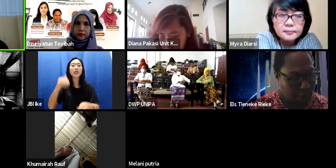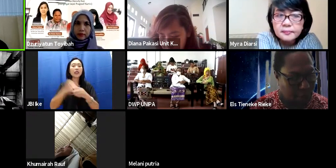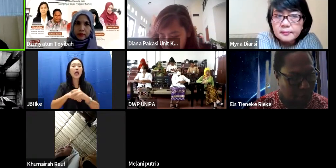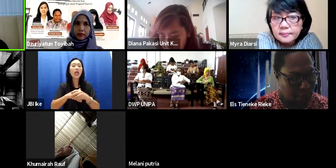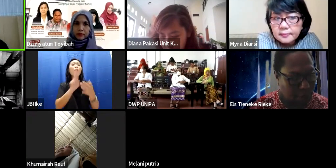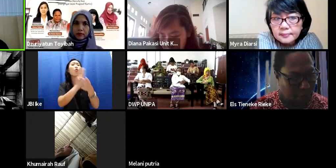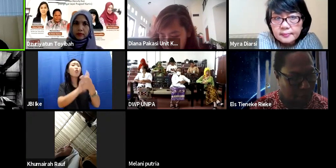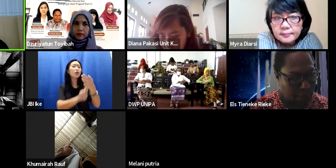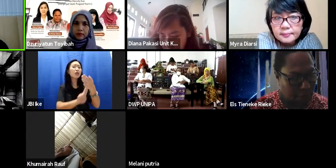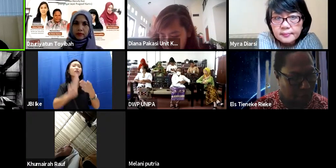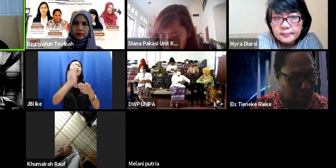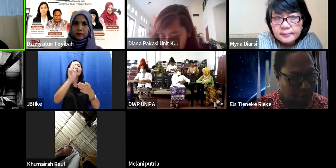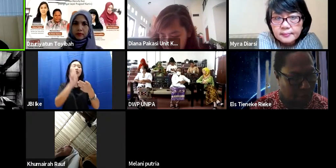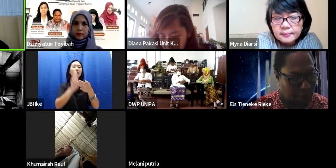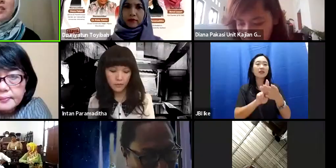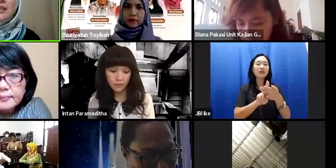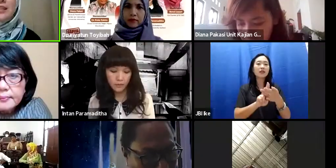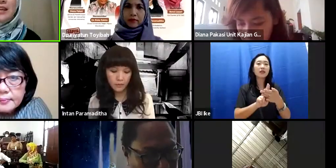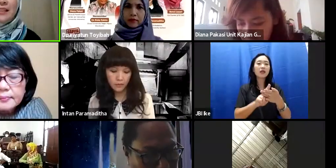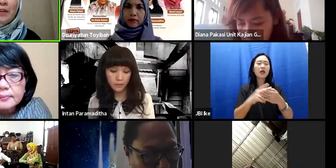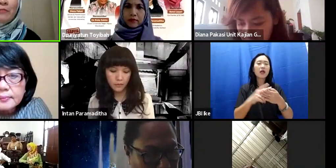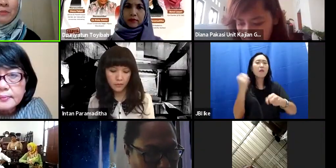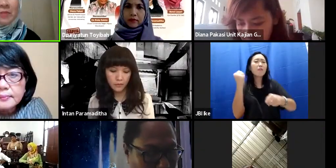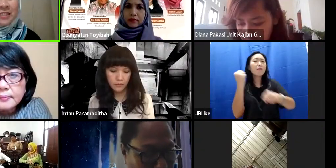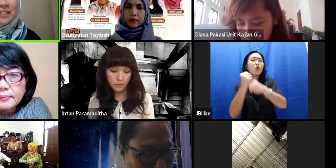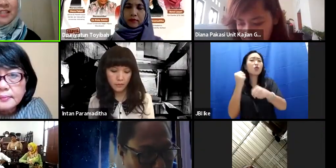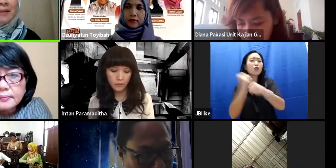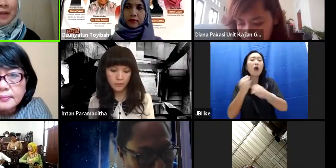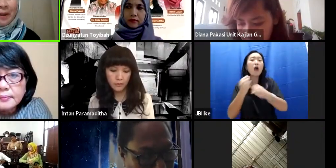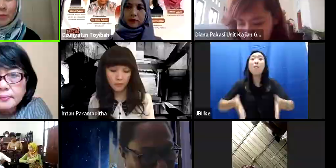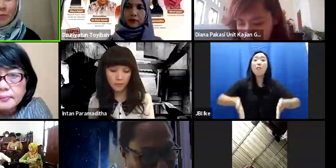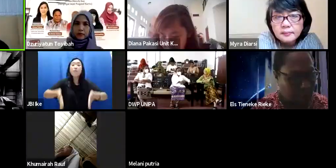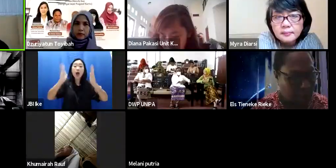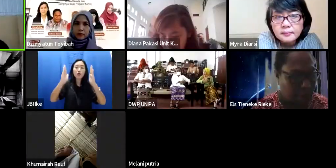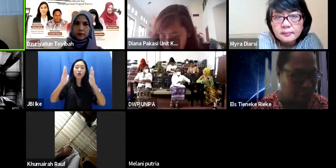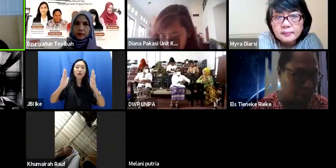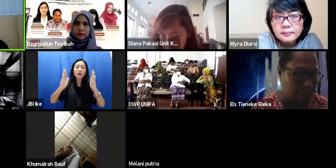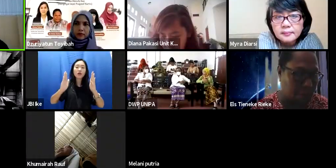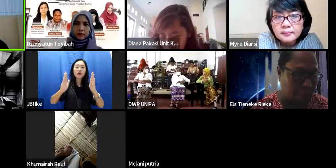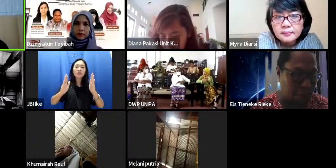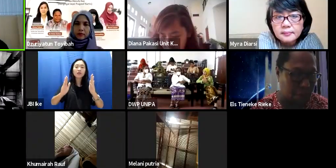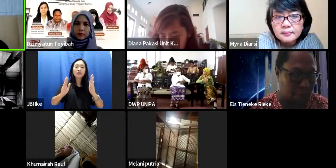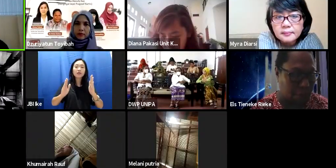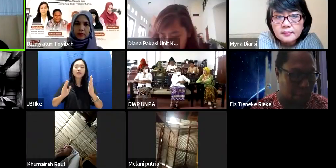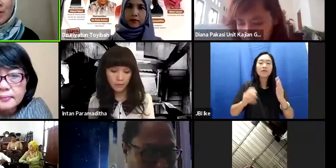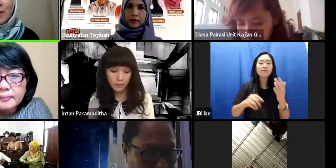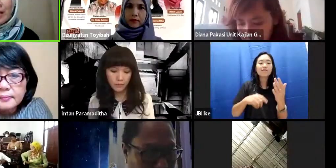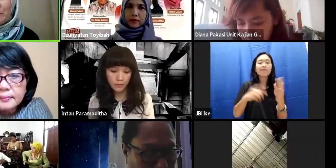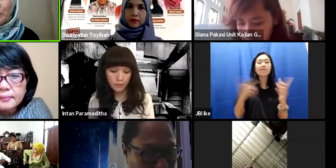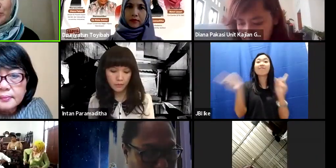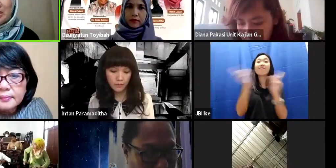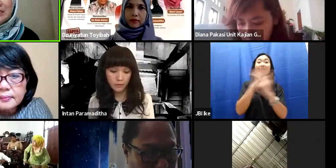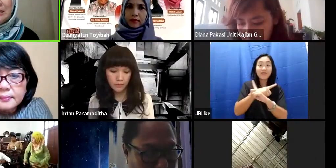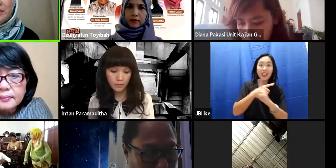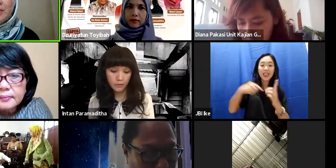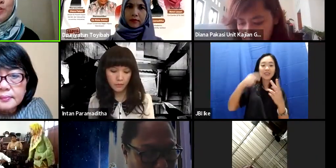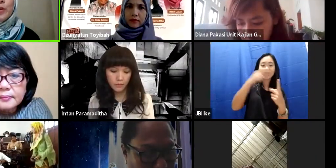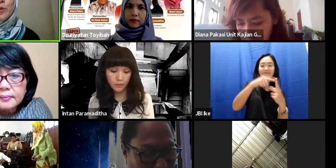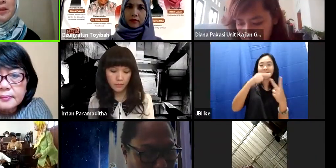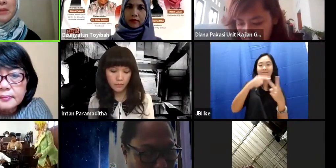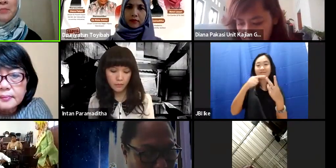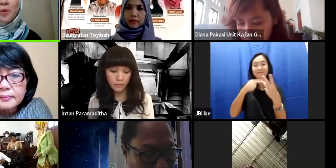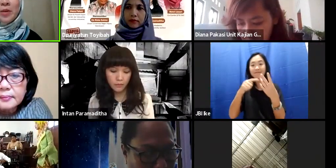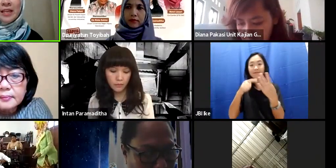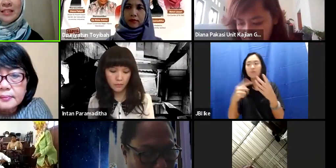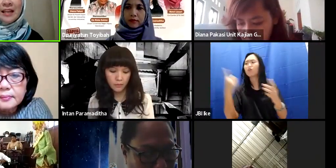perempuan? Dan bagaimana membangun sinergi antara feminis di dalam kampus dengan feminis di luar kampus demi